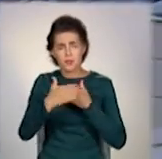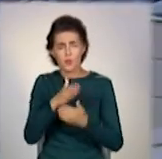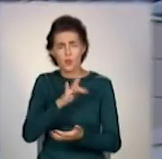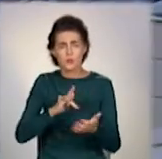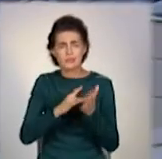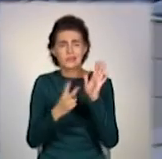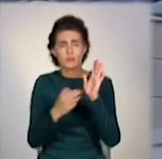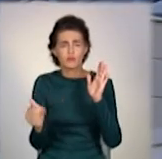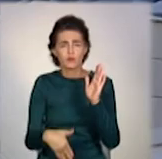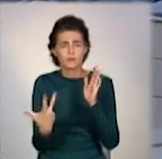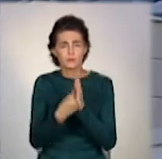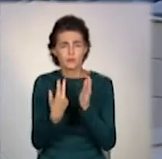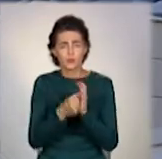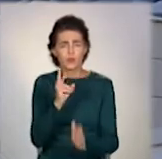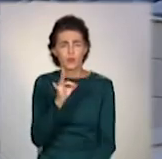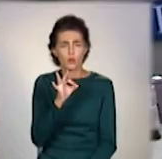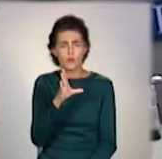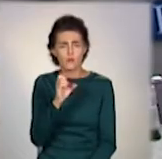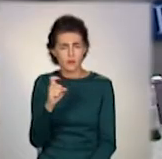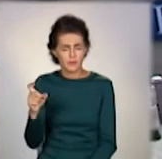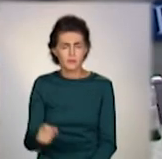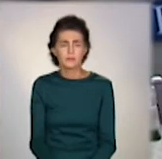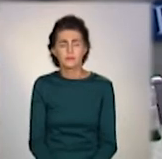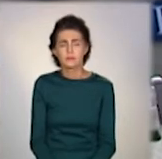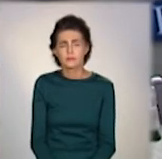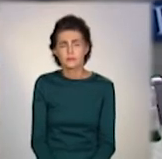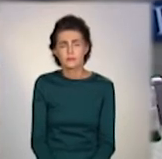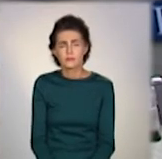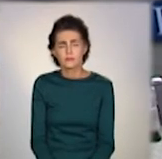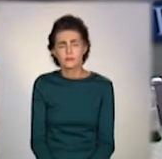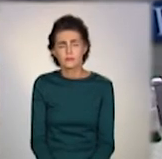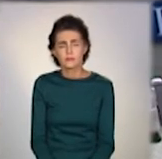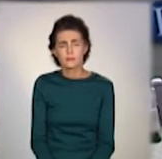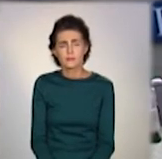тисяч доз вакцини CoronaVac. Валентина Чурікова, Владислав Борисов, телеканал «Донбас».